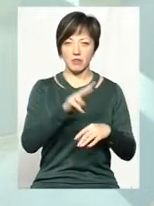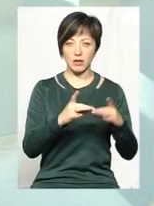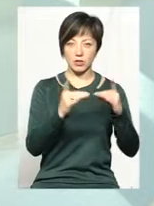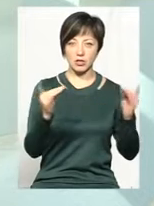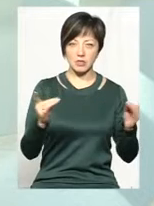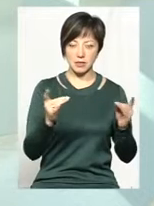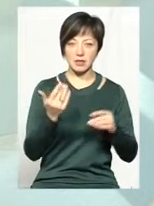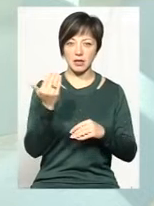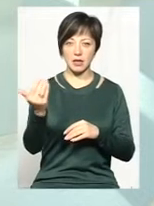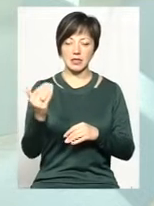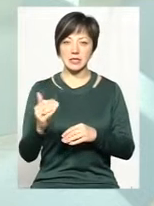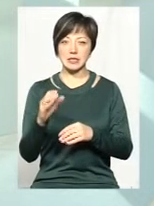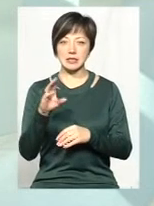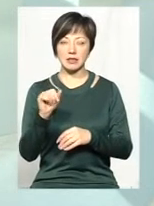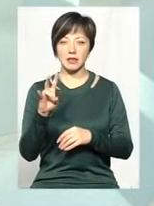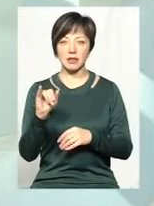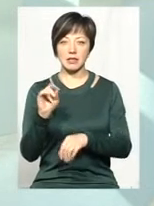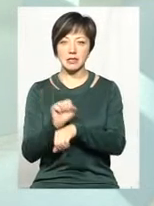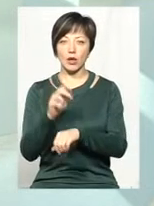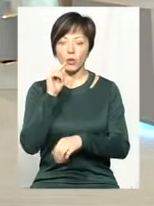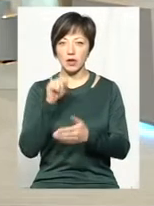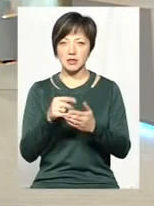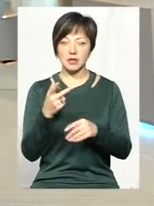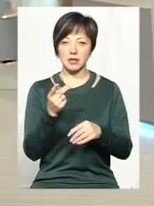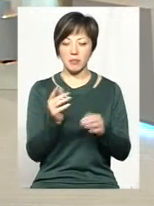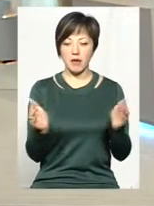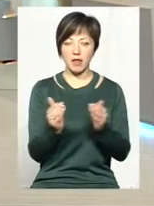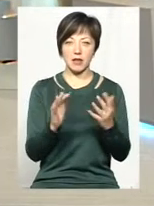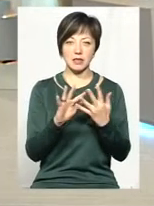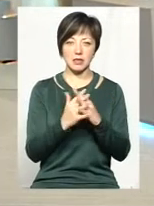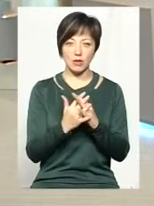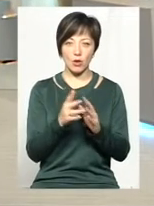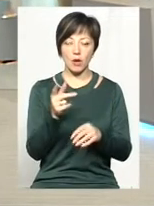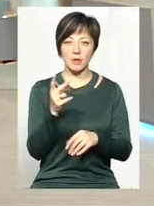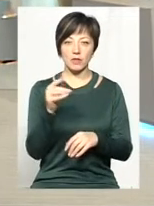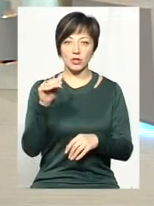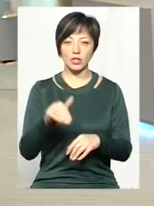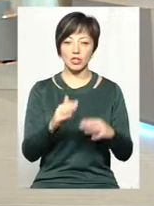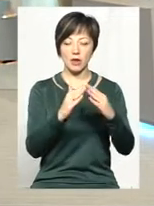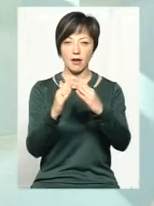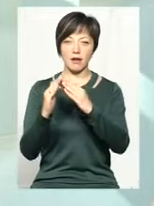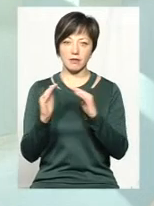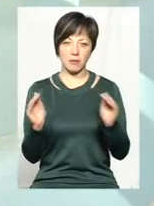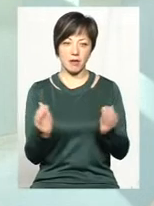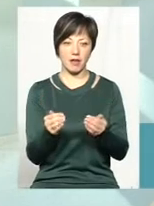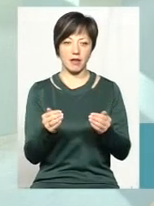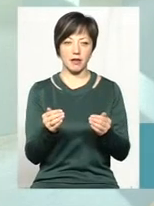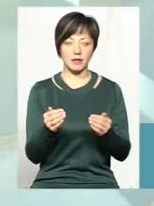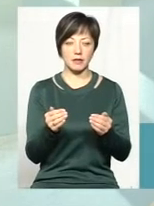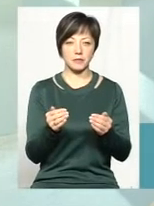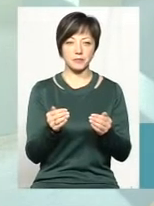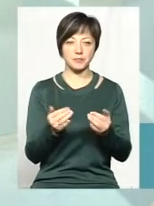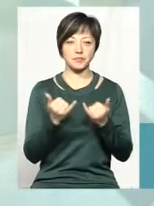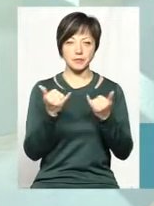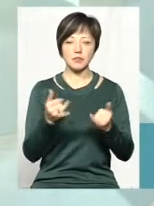Станиця Луганське, а третє – це Трьохізбінка була. Це маленьке село, 1500 хат, таке маленьке для